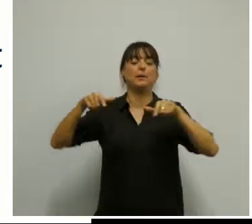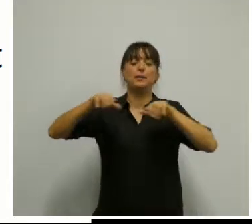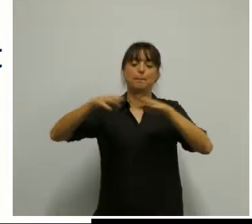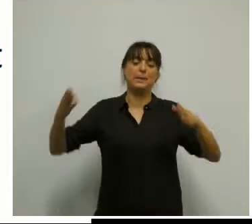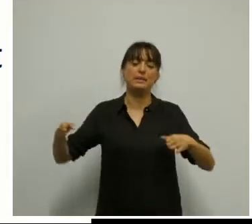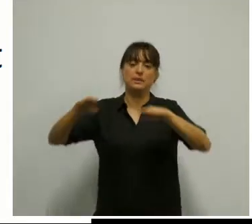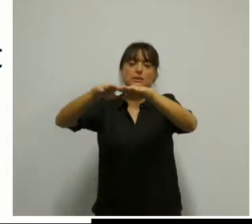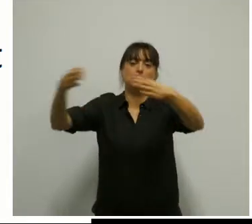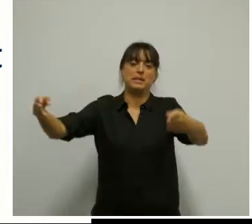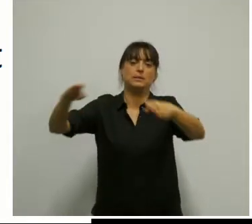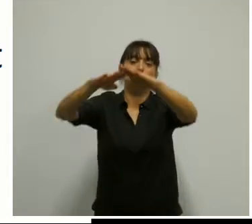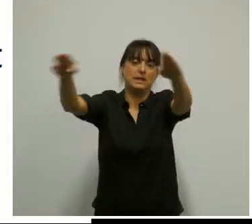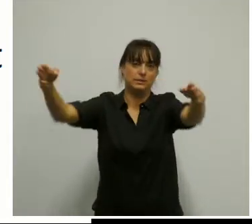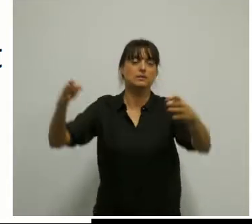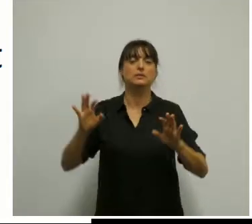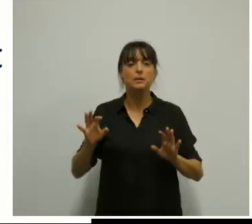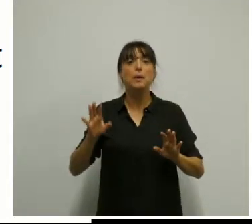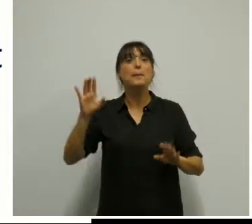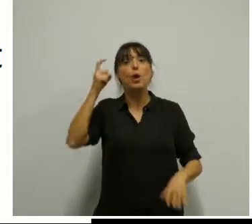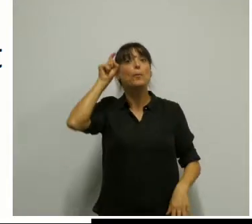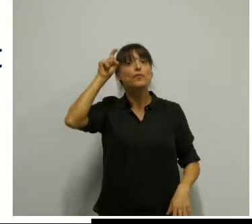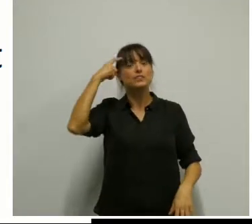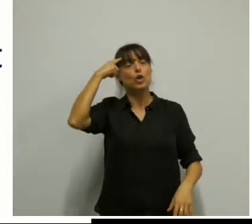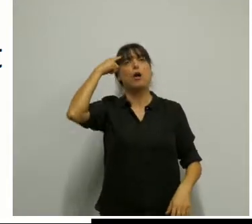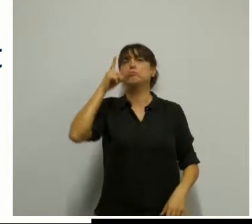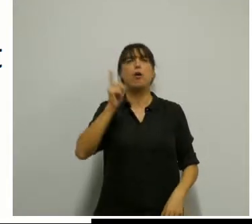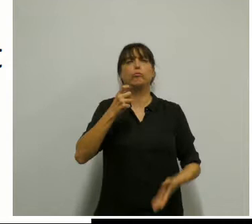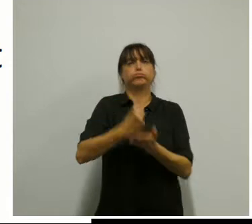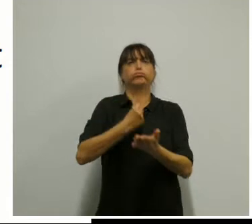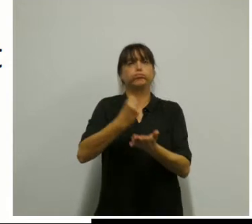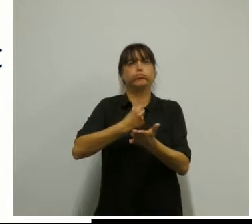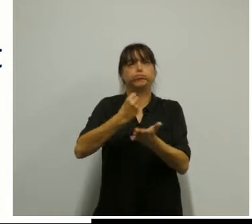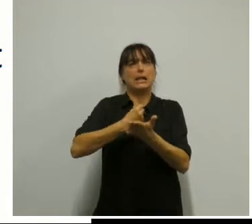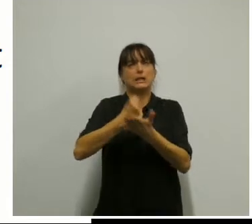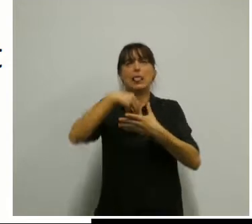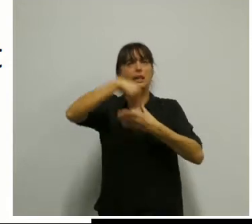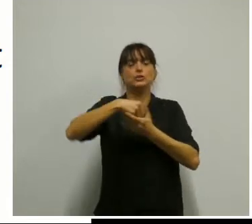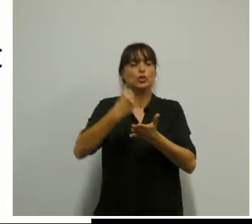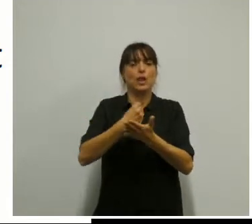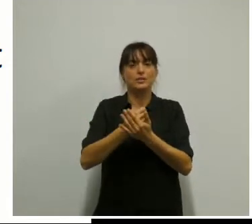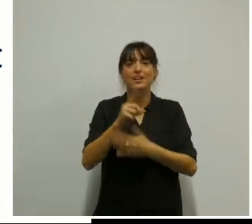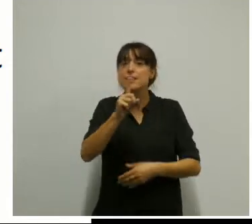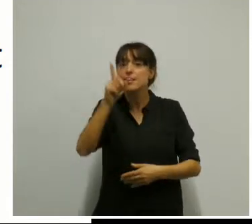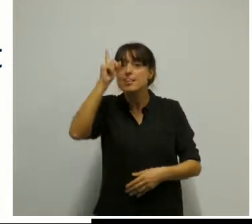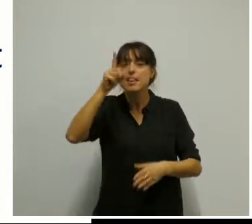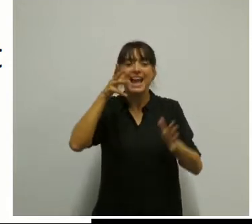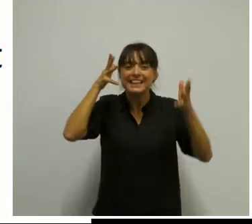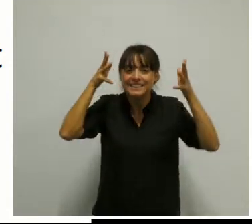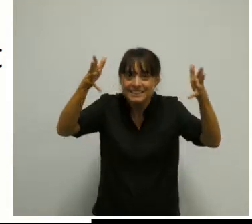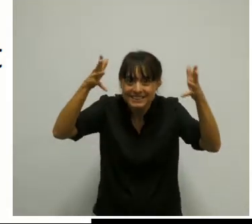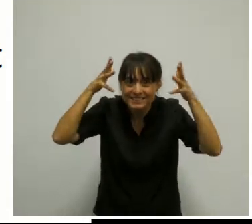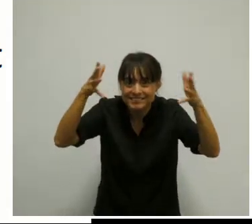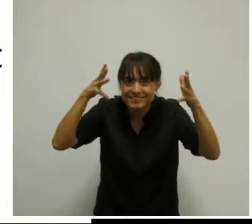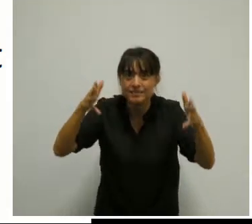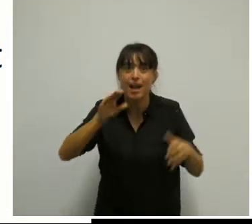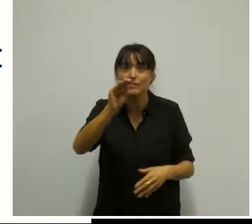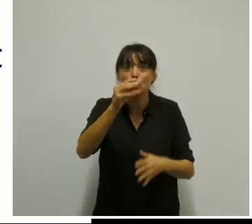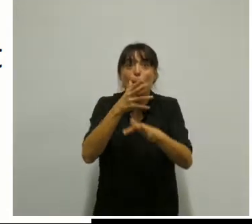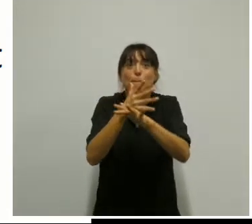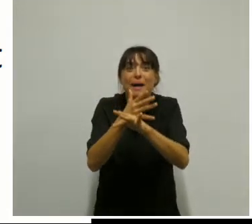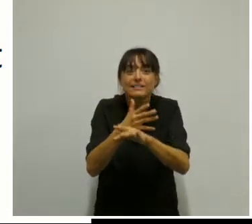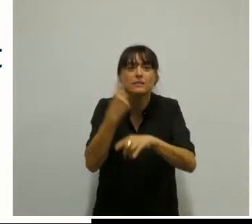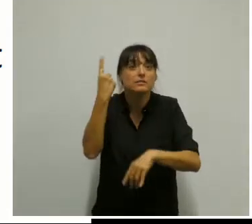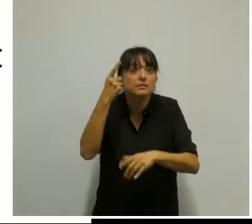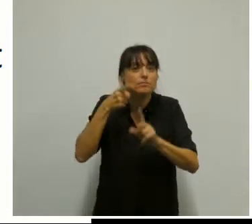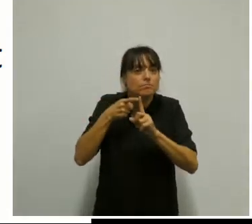està que ho ha de fer a la classe, has d'educar els docents, els nens, a tothom, a que el pati ja no és un pati per jugar, sinó que és un